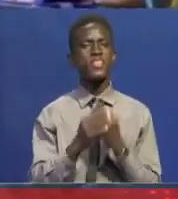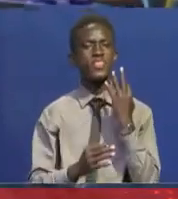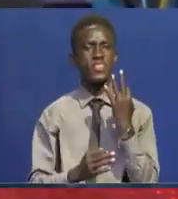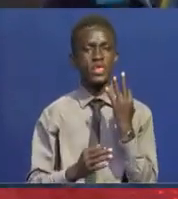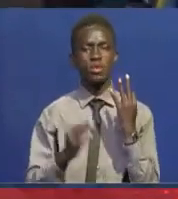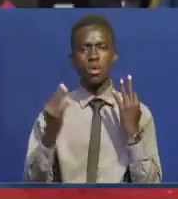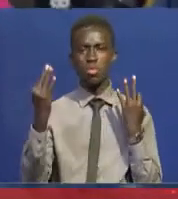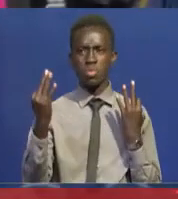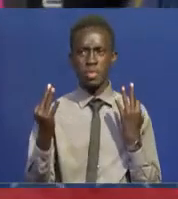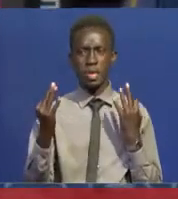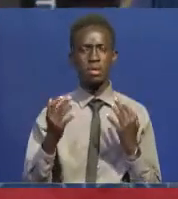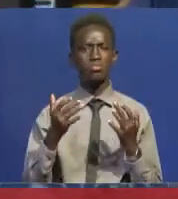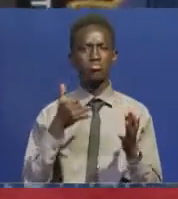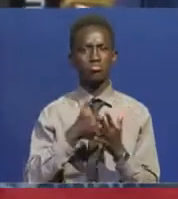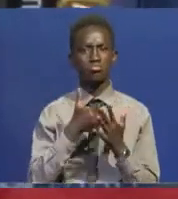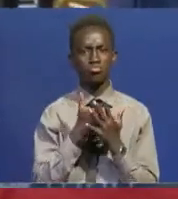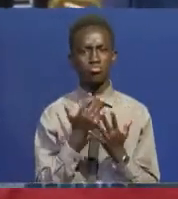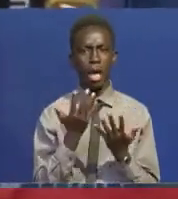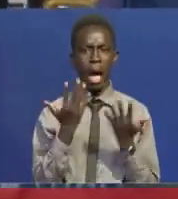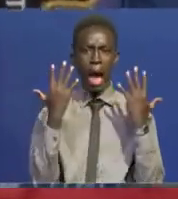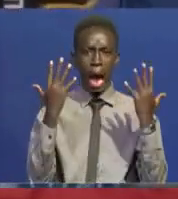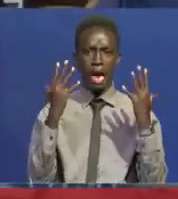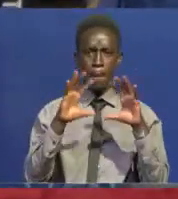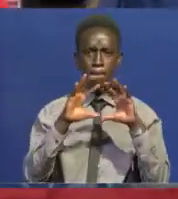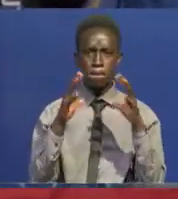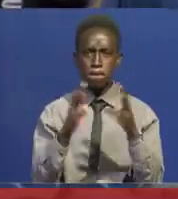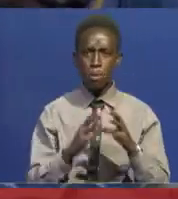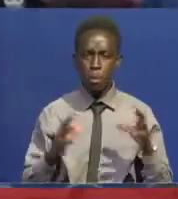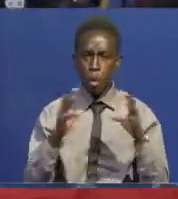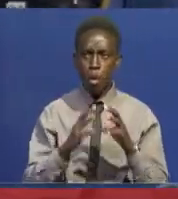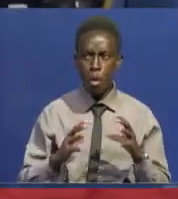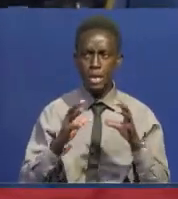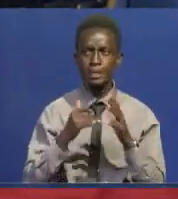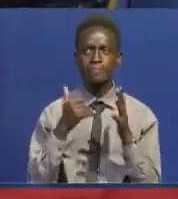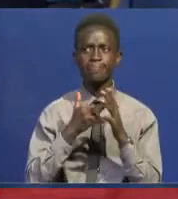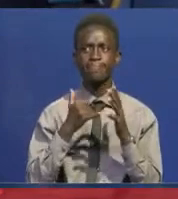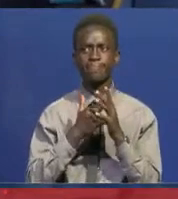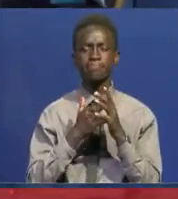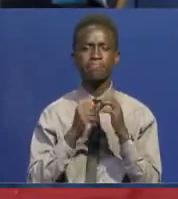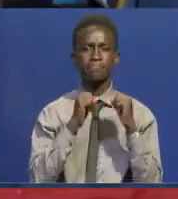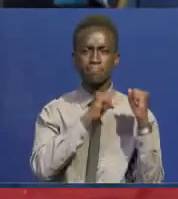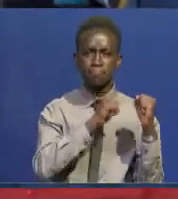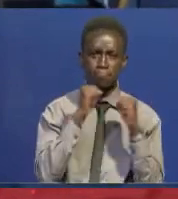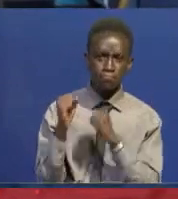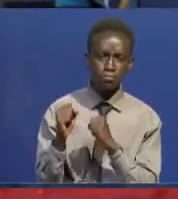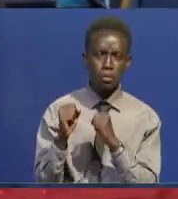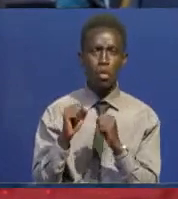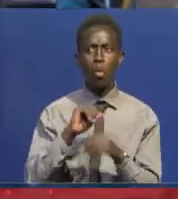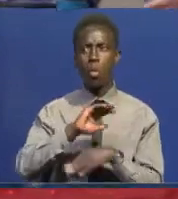mpira wa wavu. Timu za tenisi ya mezani, mbio, basketboli, ndondi na uogeleaji tayari